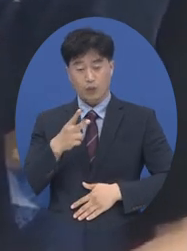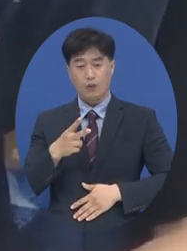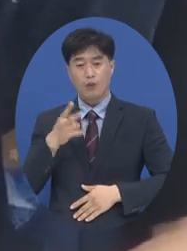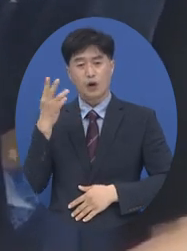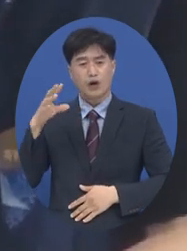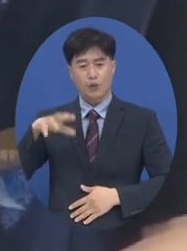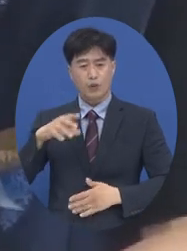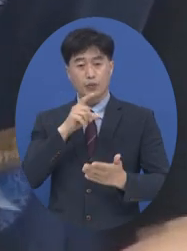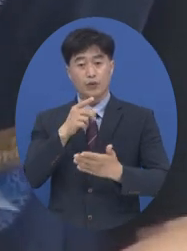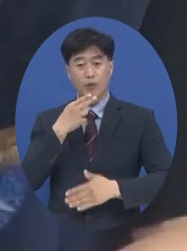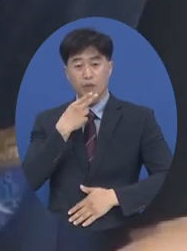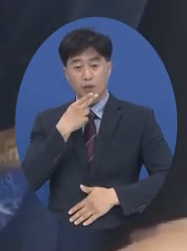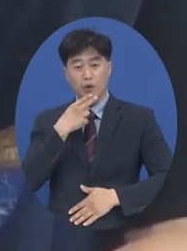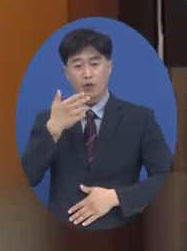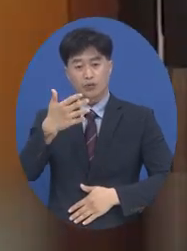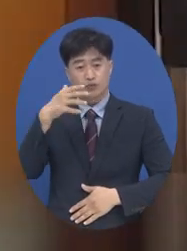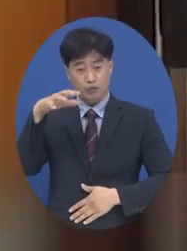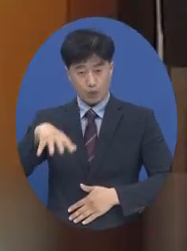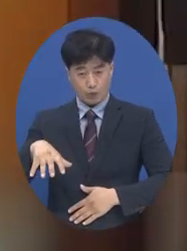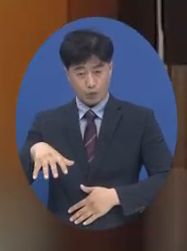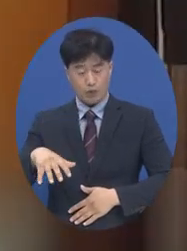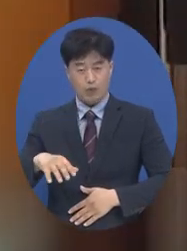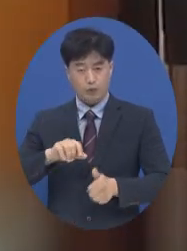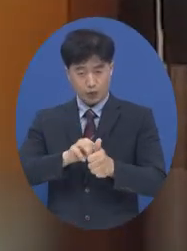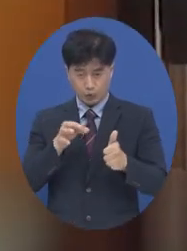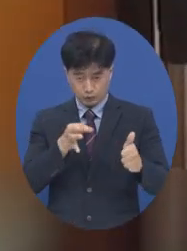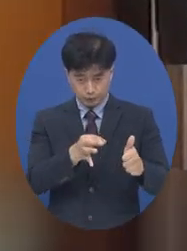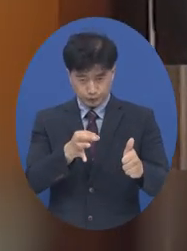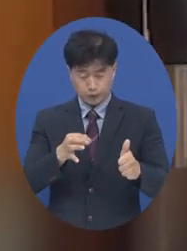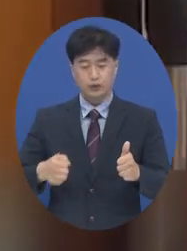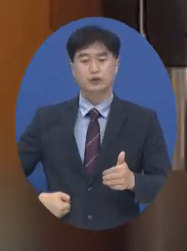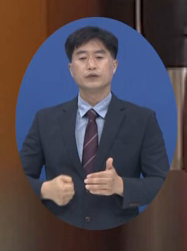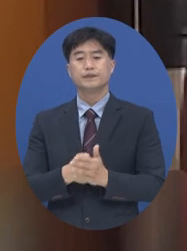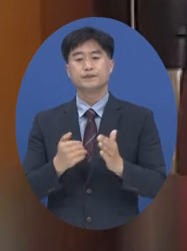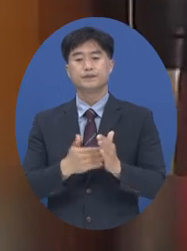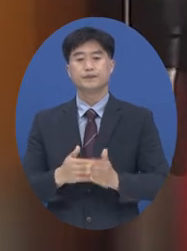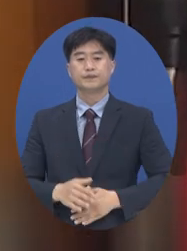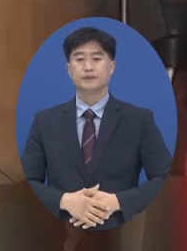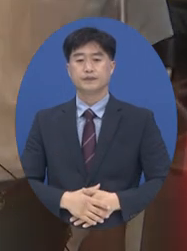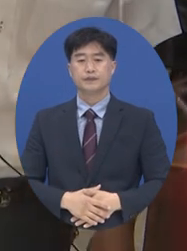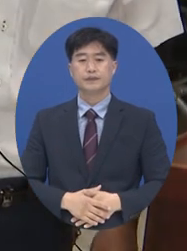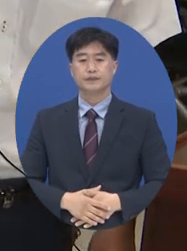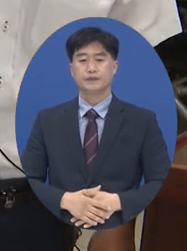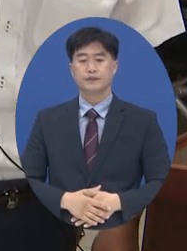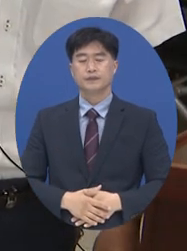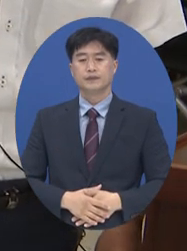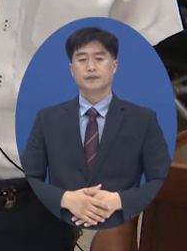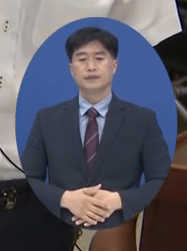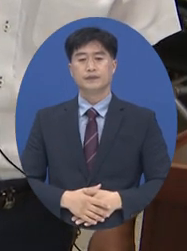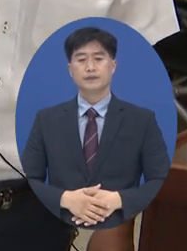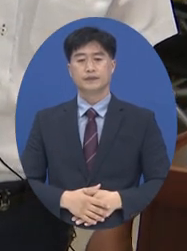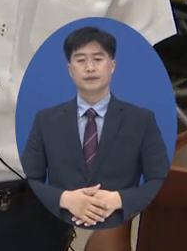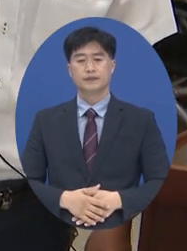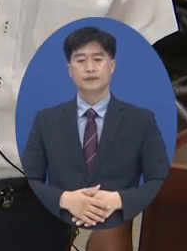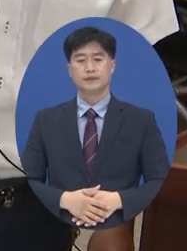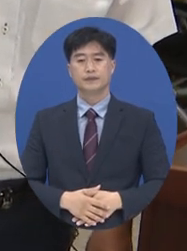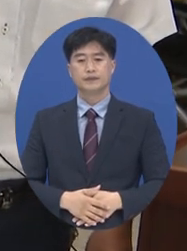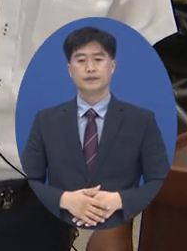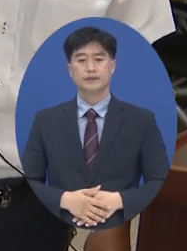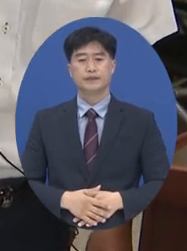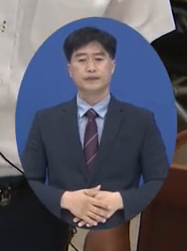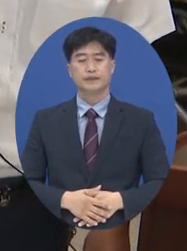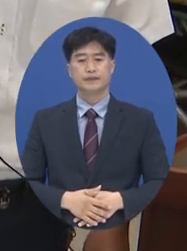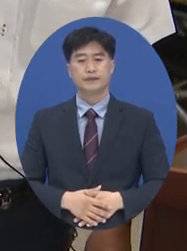원산지 미표시로 적발된 업체 9곳에 대해서는 과태료를 처분하도록 했습니다. 경기지TV 이슬비입니다.